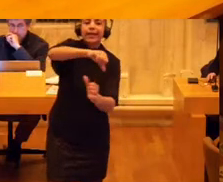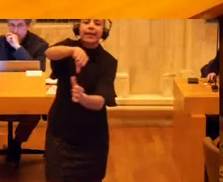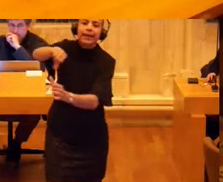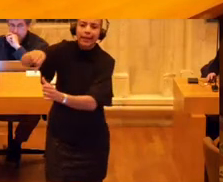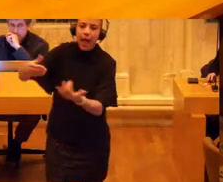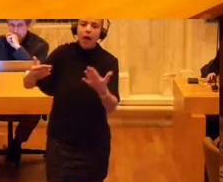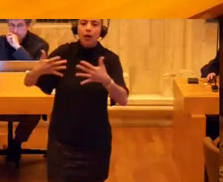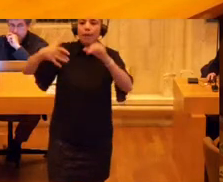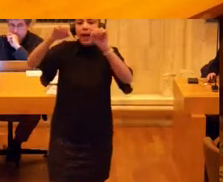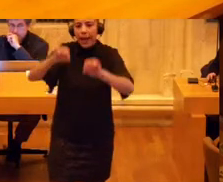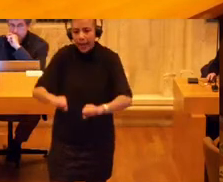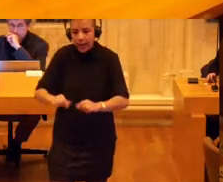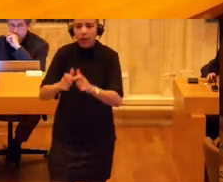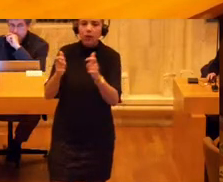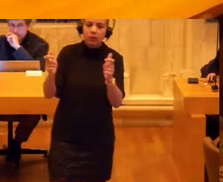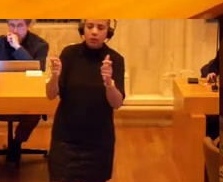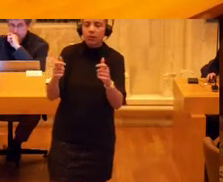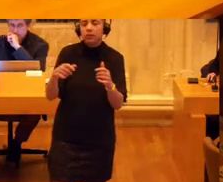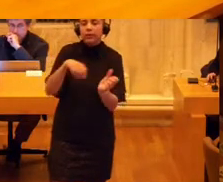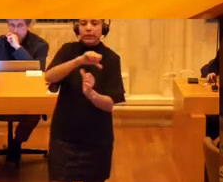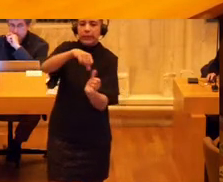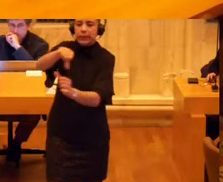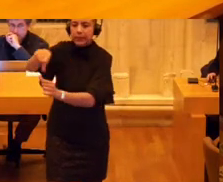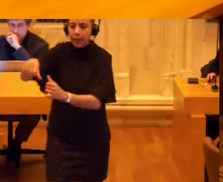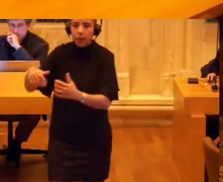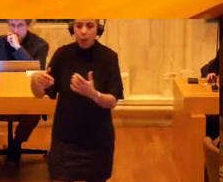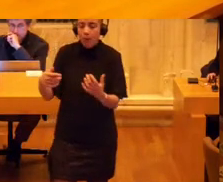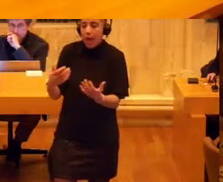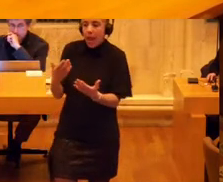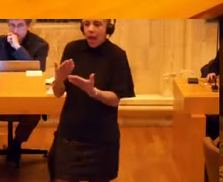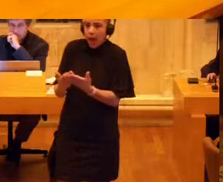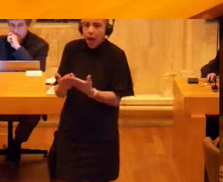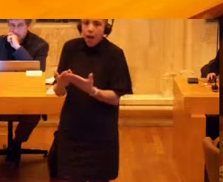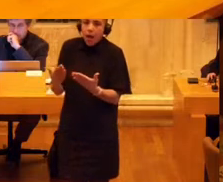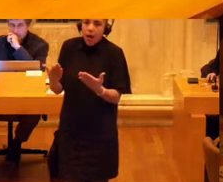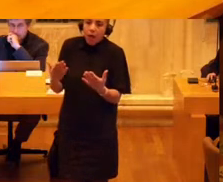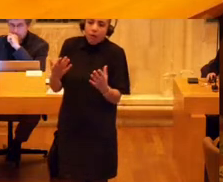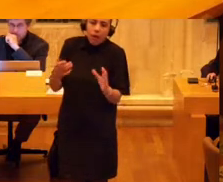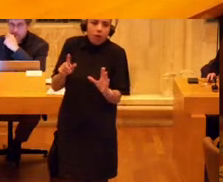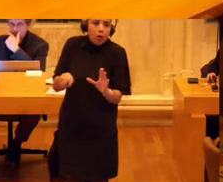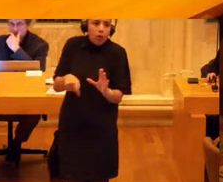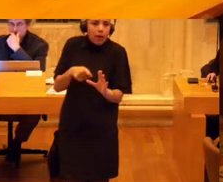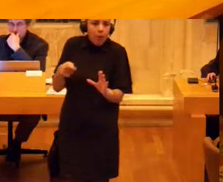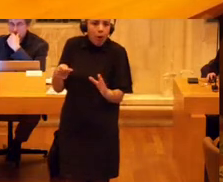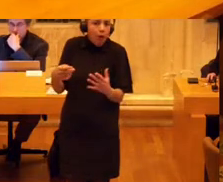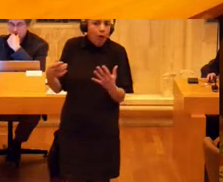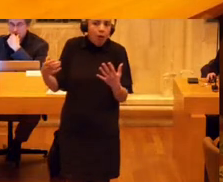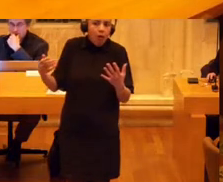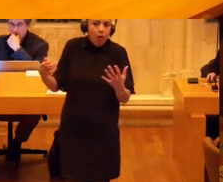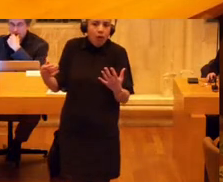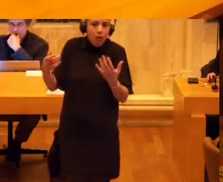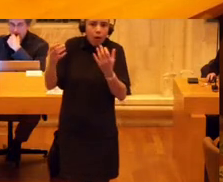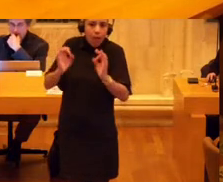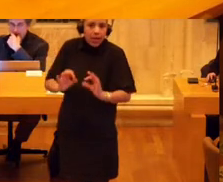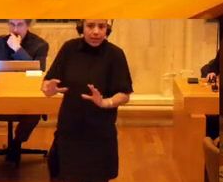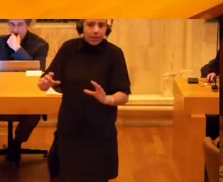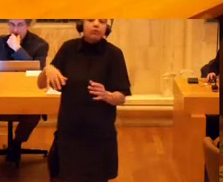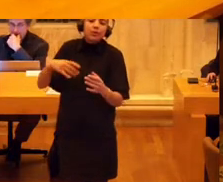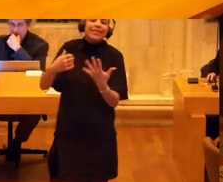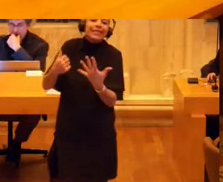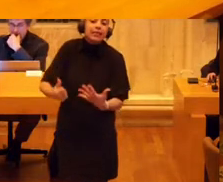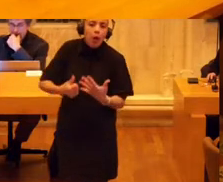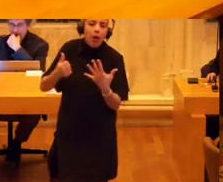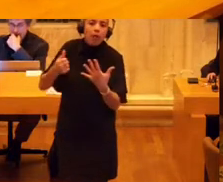aux normes, au-delà du fait qu'ils ont 6 ans pour se mettre aux normes, et puis il faudra opérer du contrôle sur le sujet de